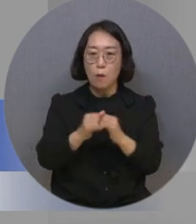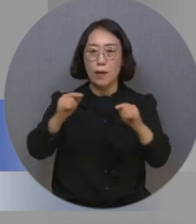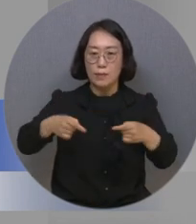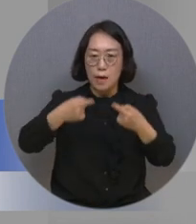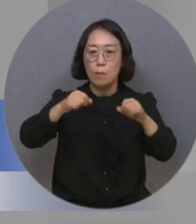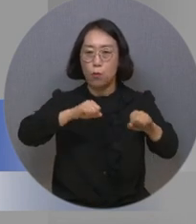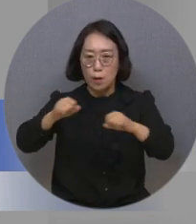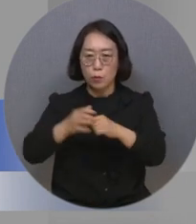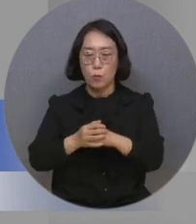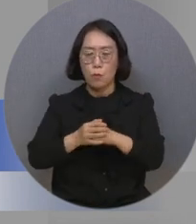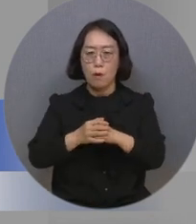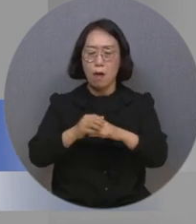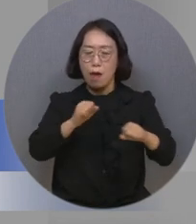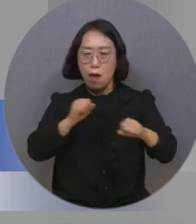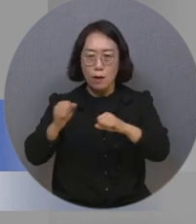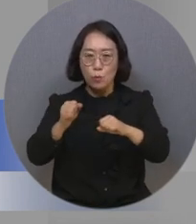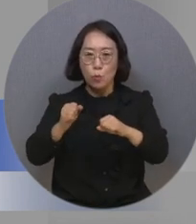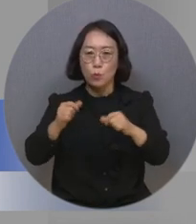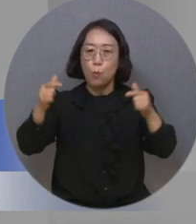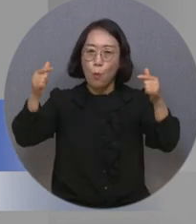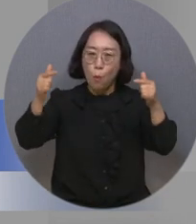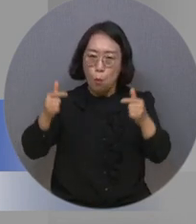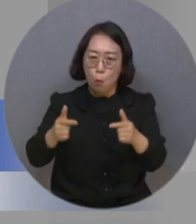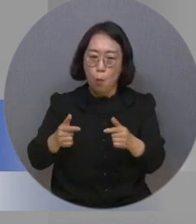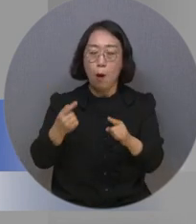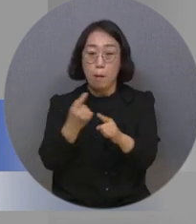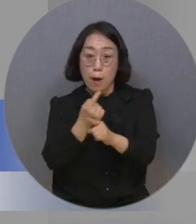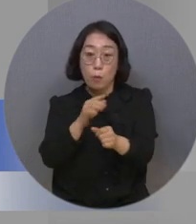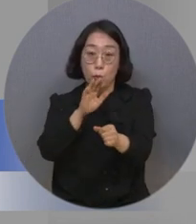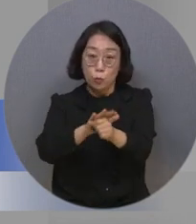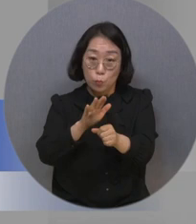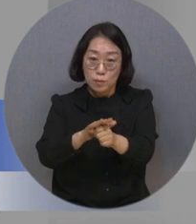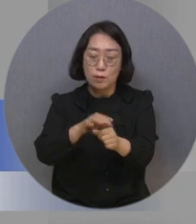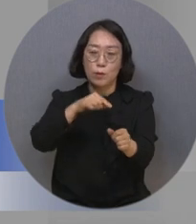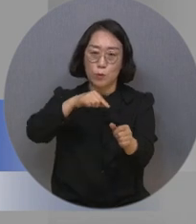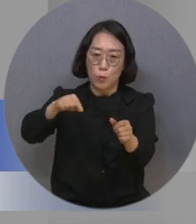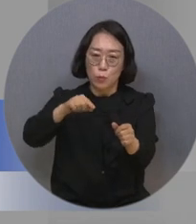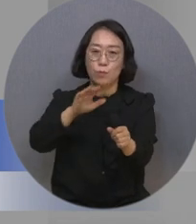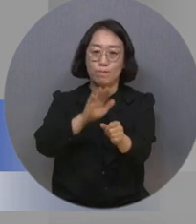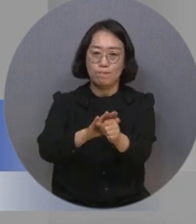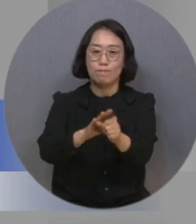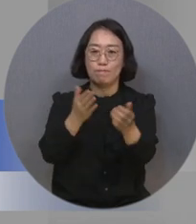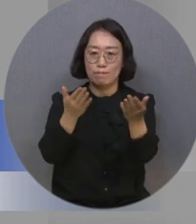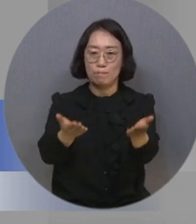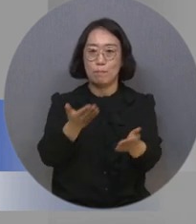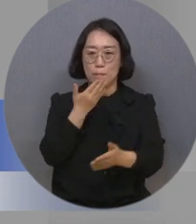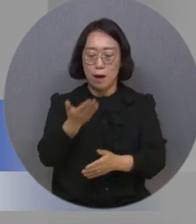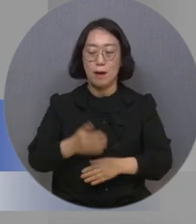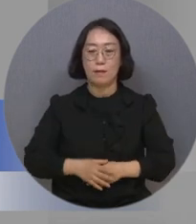등 도전적 행동을 감소 또는 완화하기 위한 프로그램을 제공받게 됩니다.